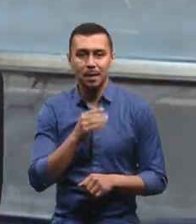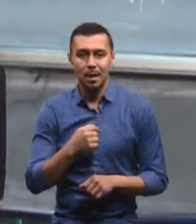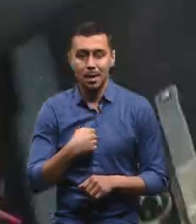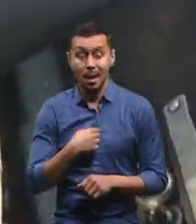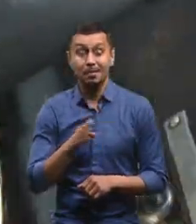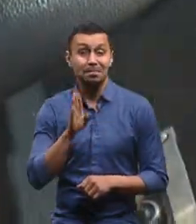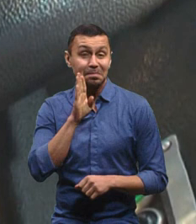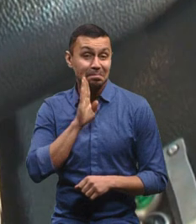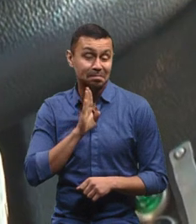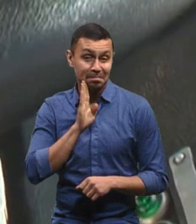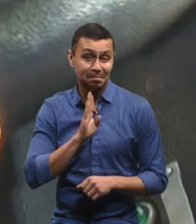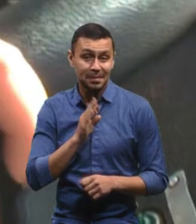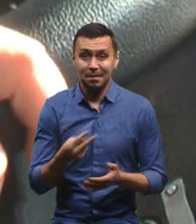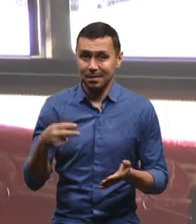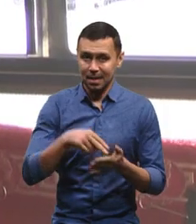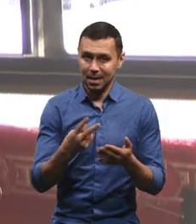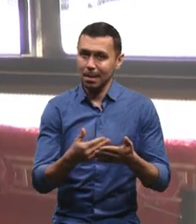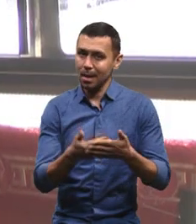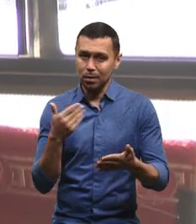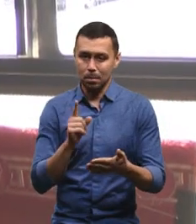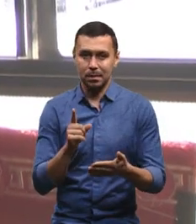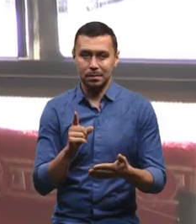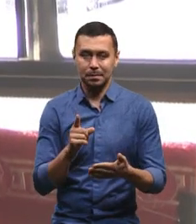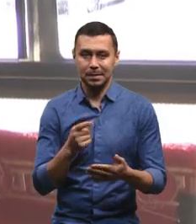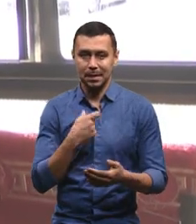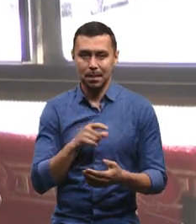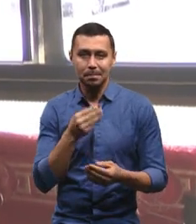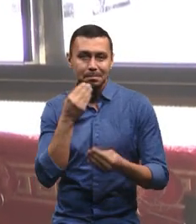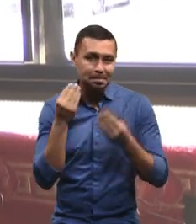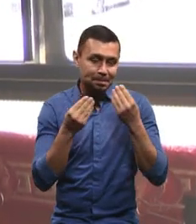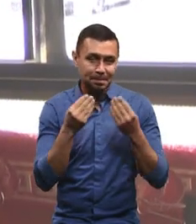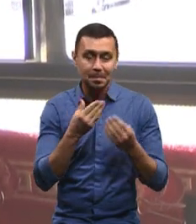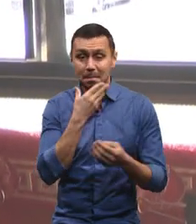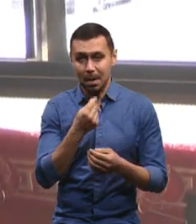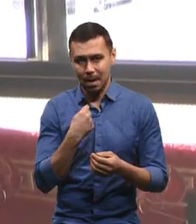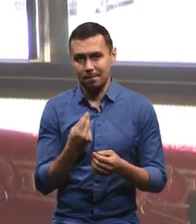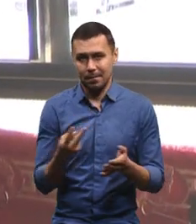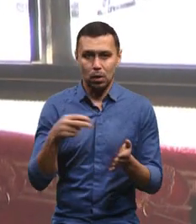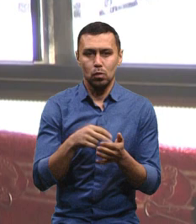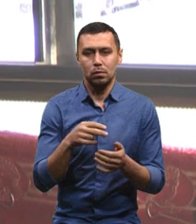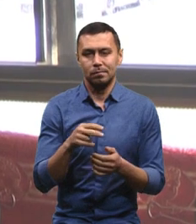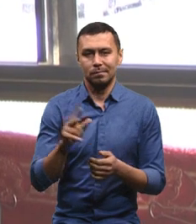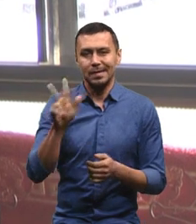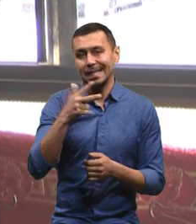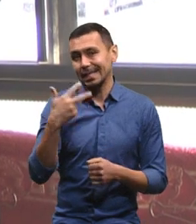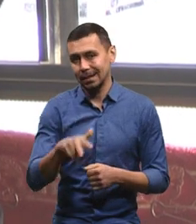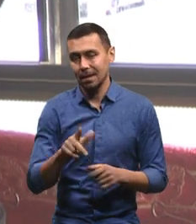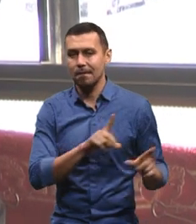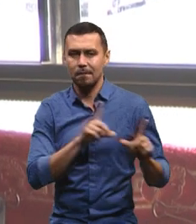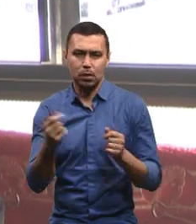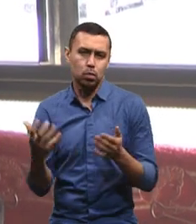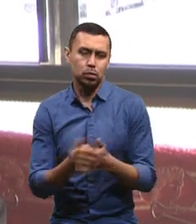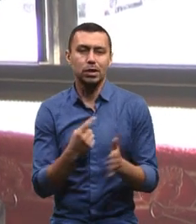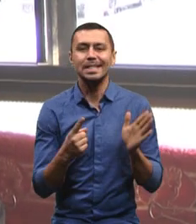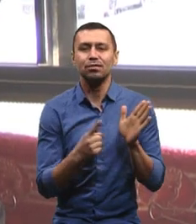девочка стати треба раніше щоб привести себе трошки до порядку то я встаю десь пів четвертою виїзд в мене десь получається